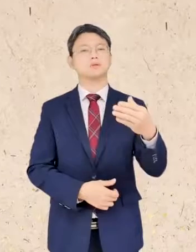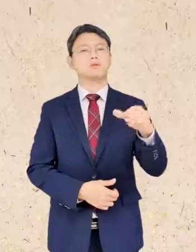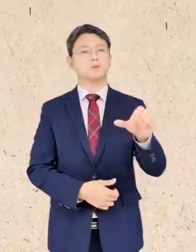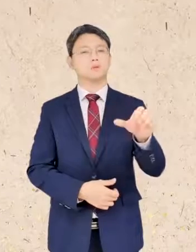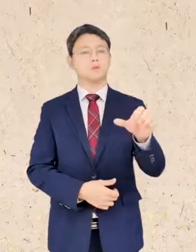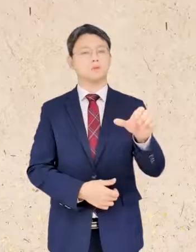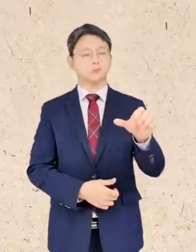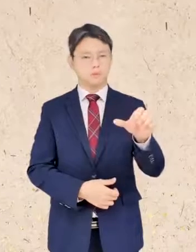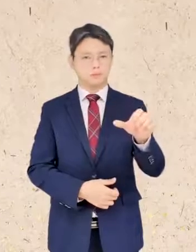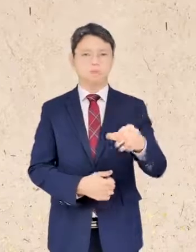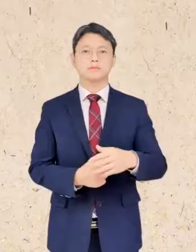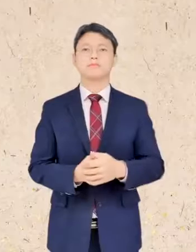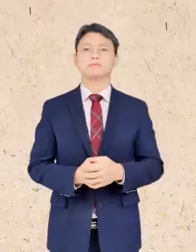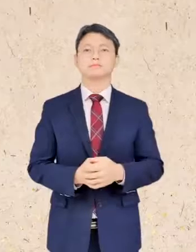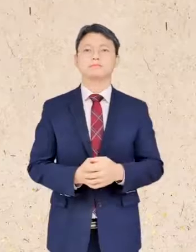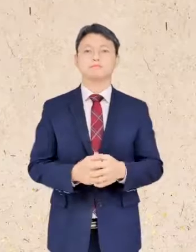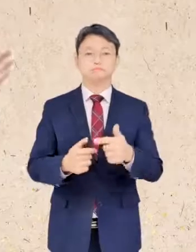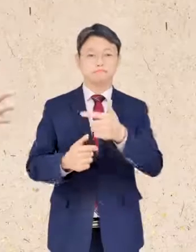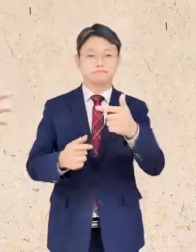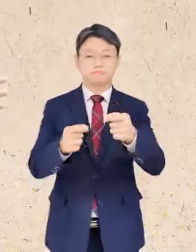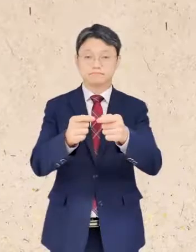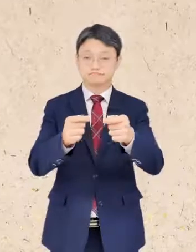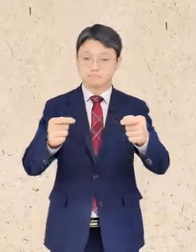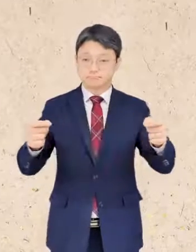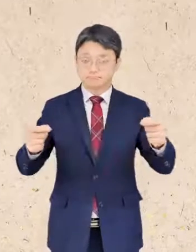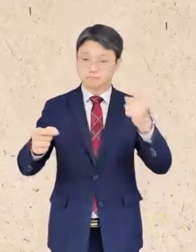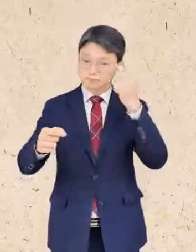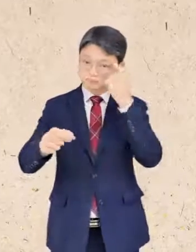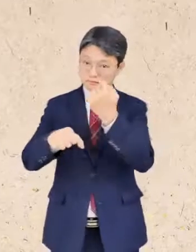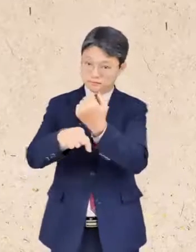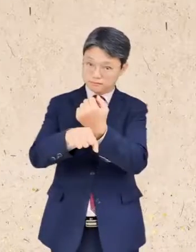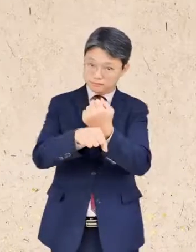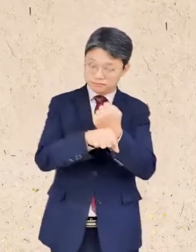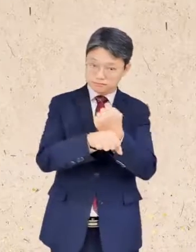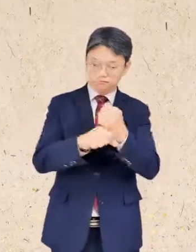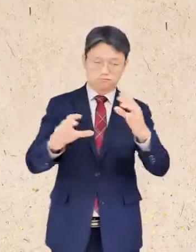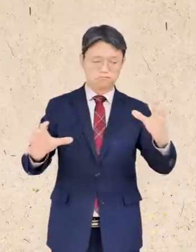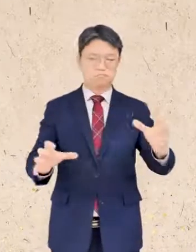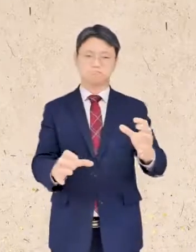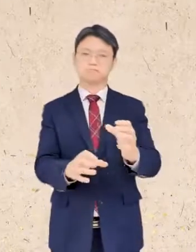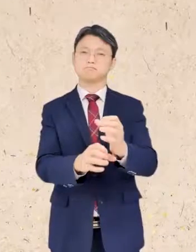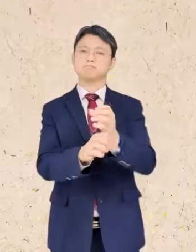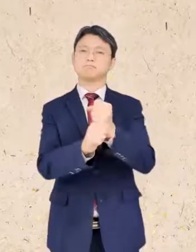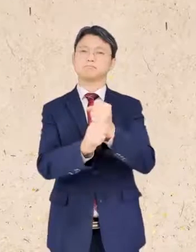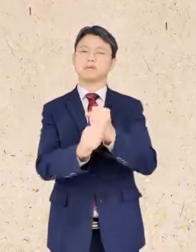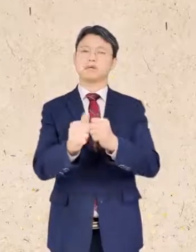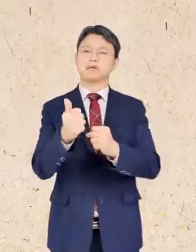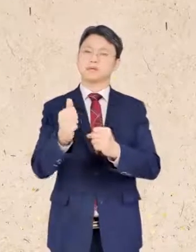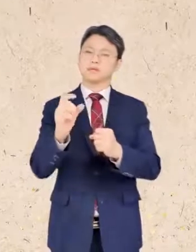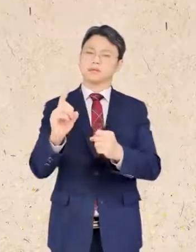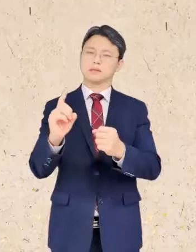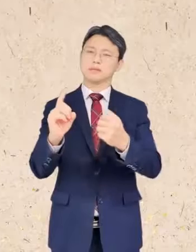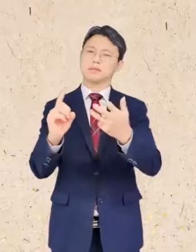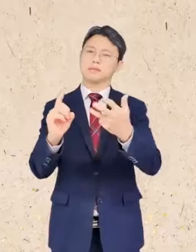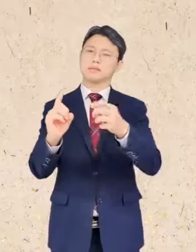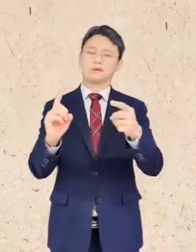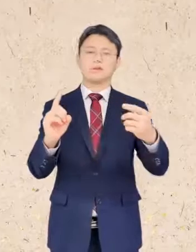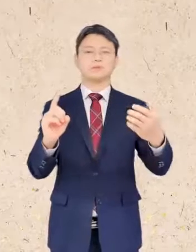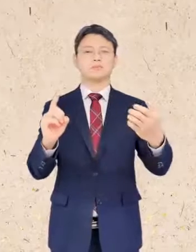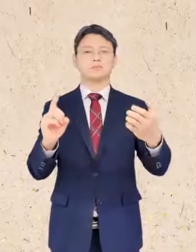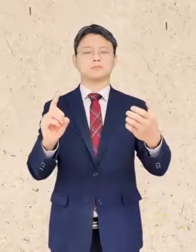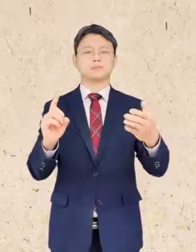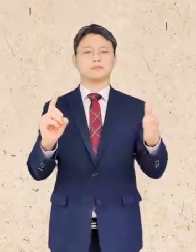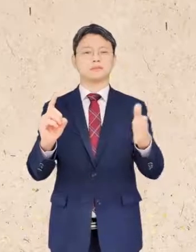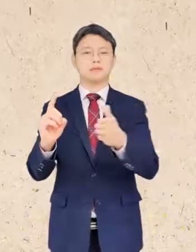95년 사이로 추정을 하고 있습니다. 너무 긴가요? 그래서 일부의 학자들은 그 연대를 축소하여 주후 80년에서